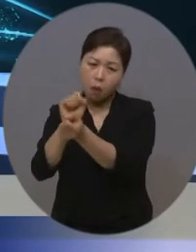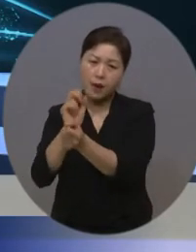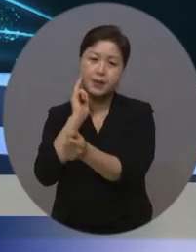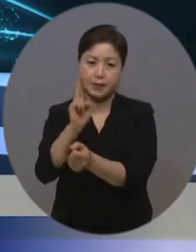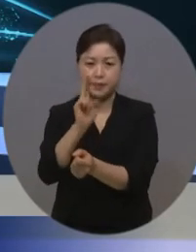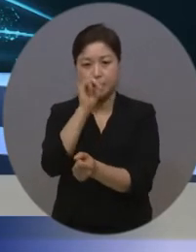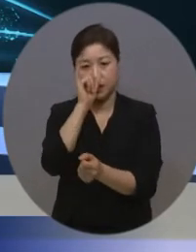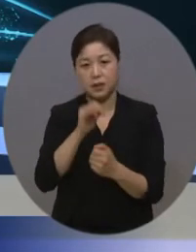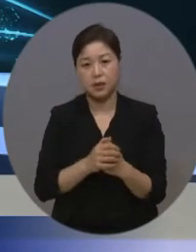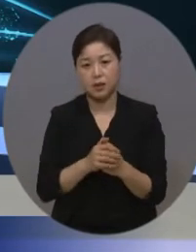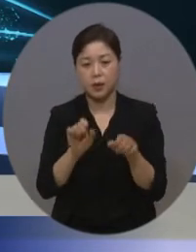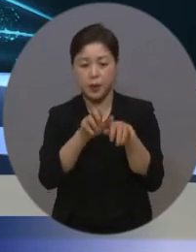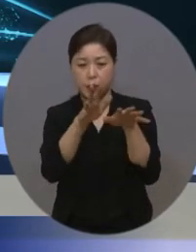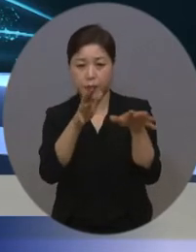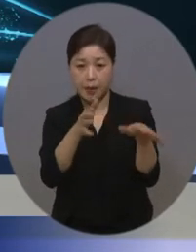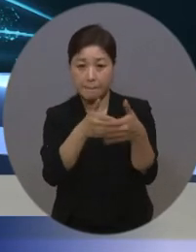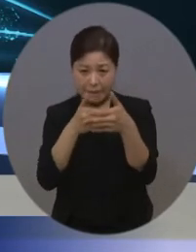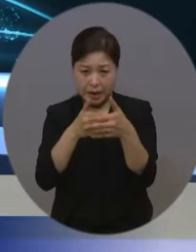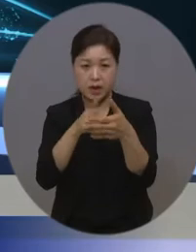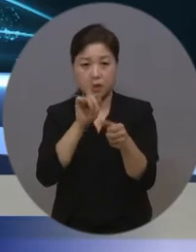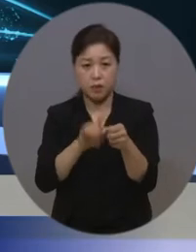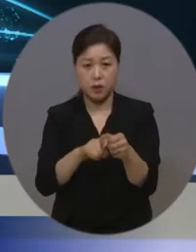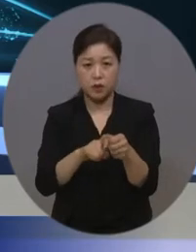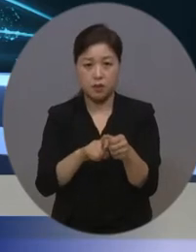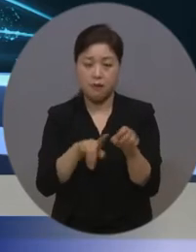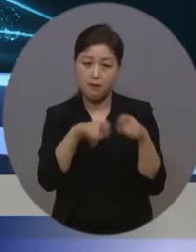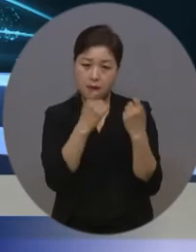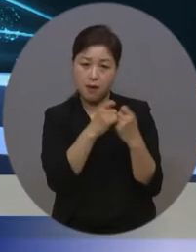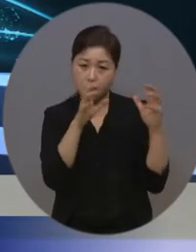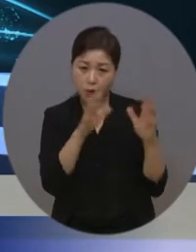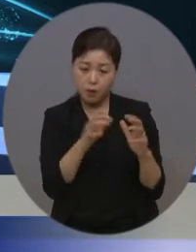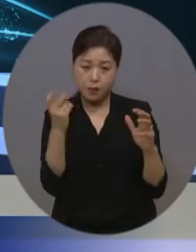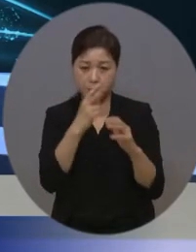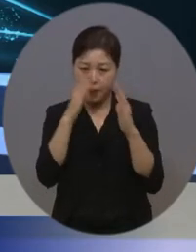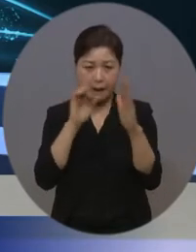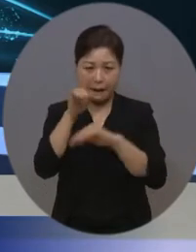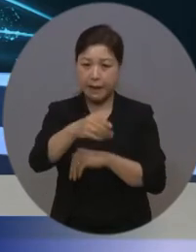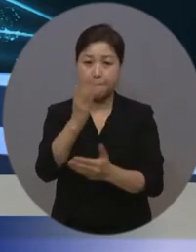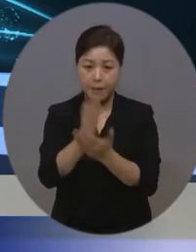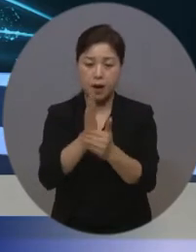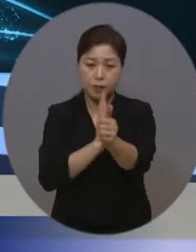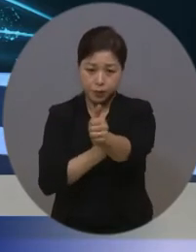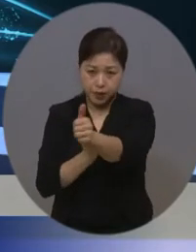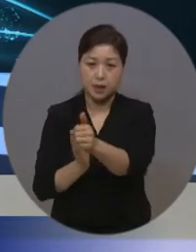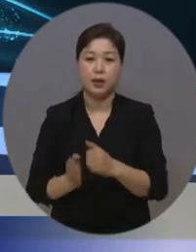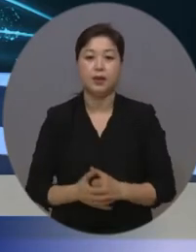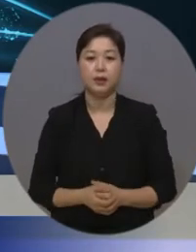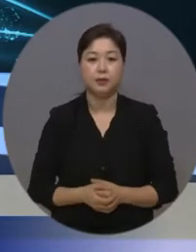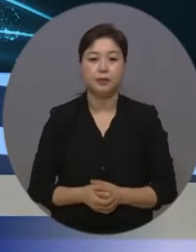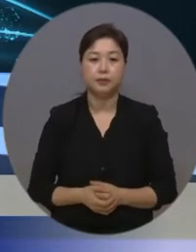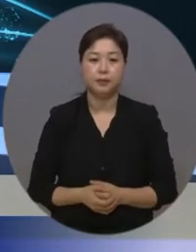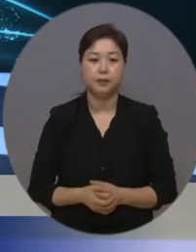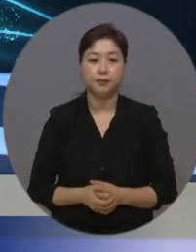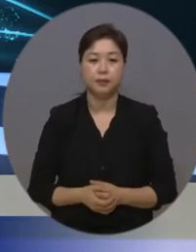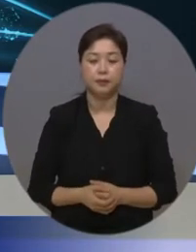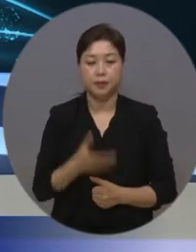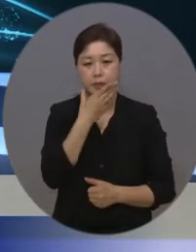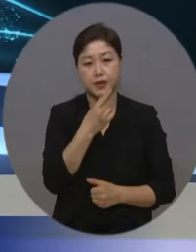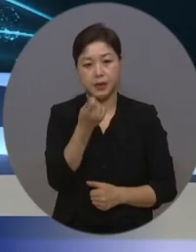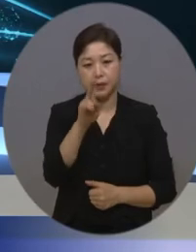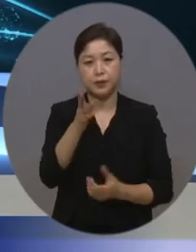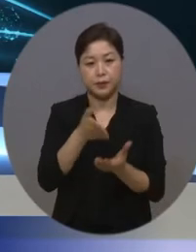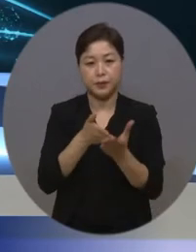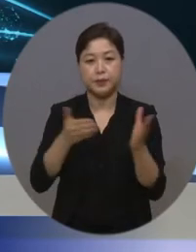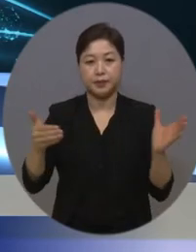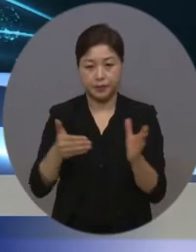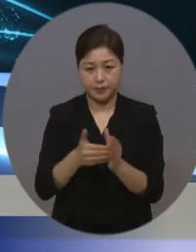대 이행의 확산을 막기 위해 가급적 사적 모임과 외출을 자제하시기 를 당부드립니다 이상 보기 tv 뉴스를